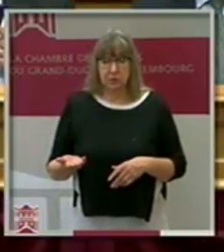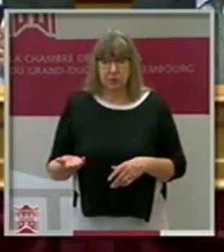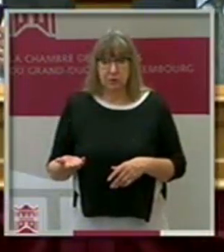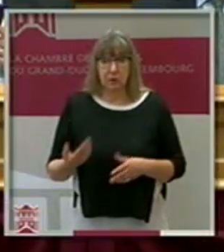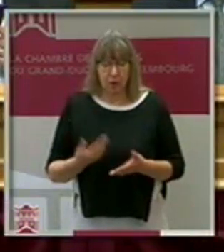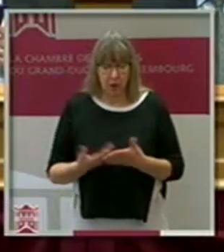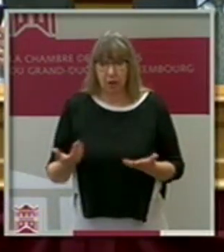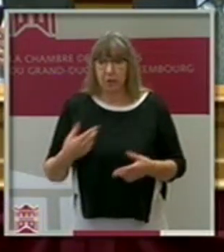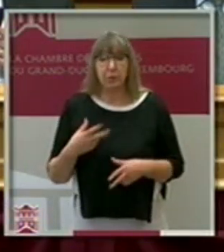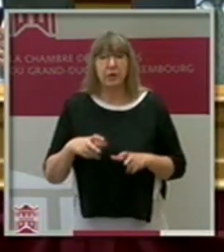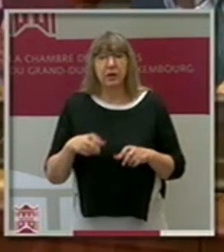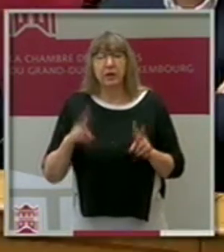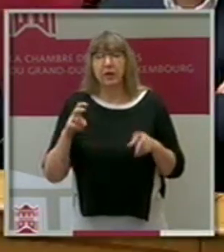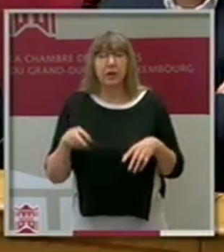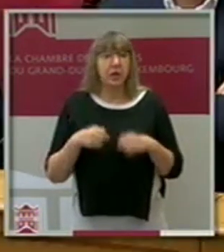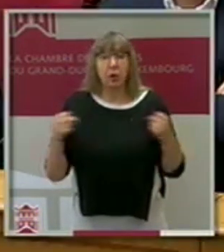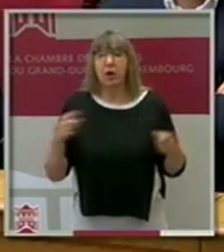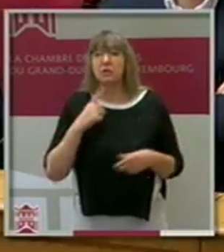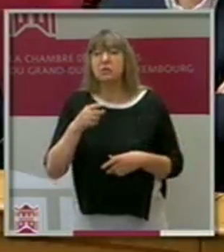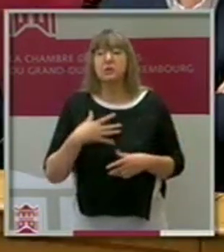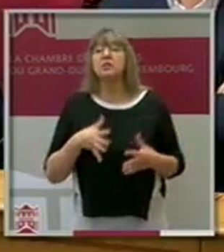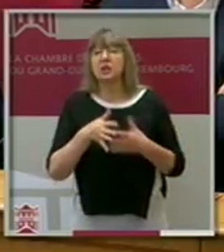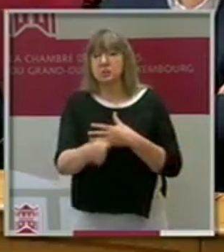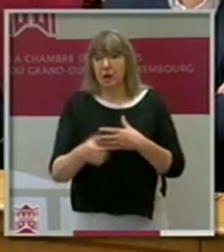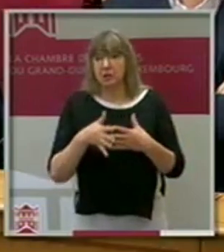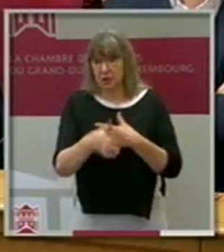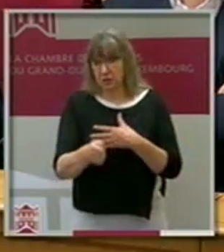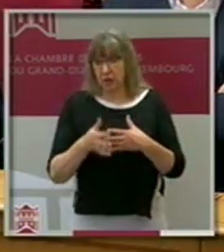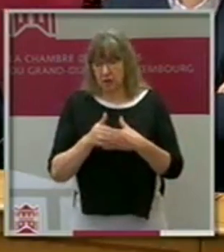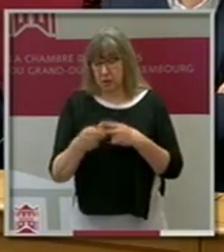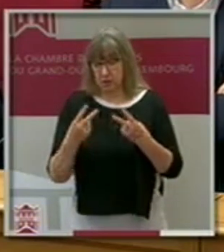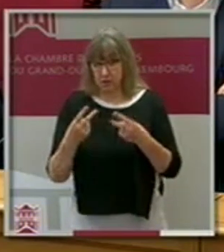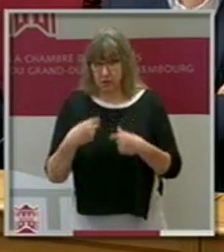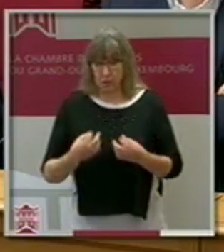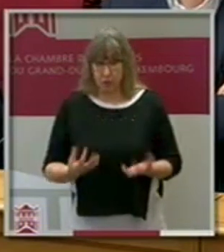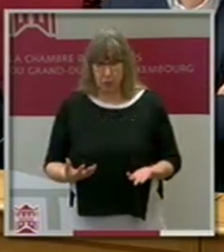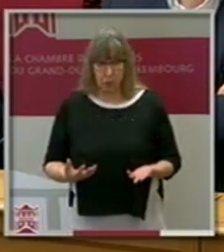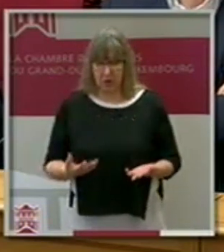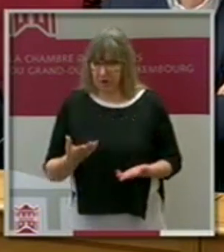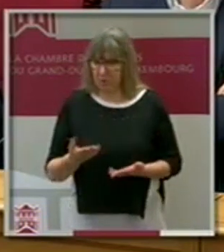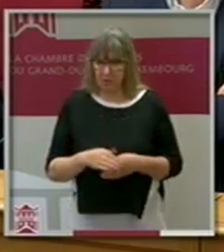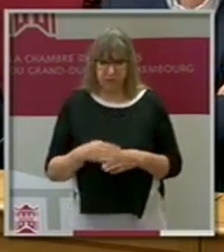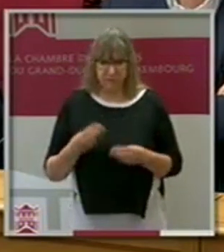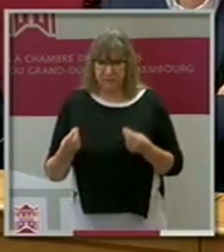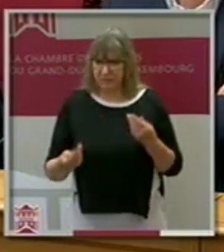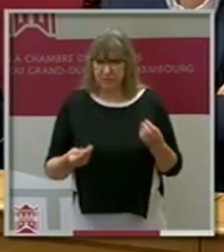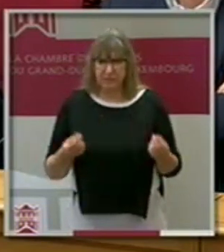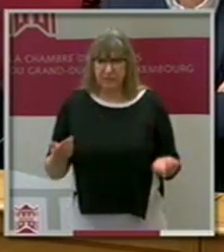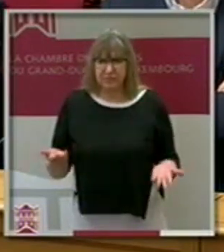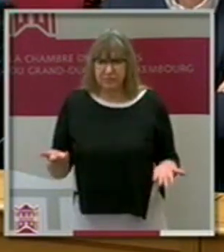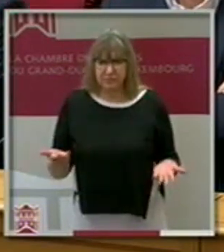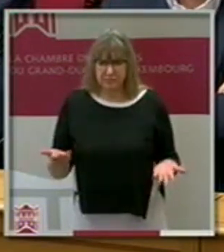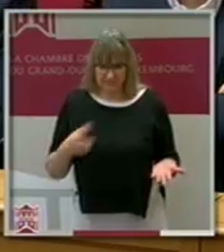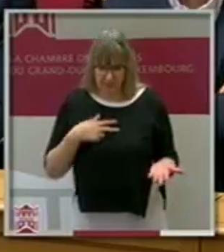flotter Satz. Und heute verstehen wir, wie der Satz gemeint war. Sie haben Fenster abgemäht und sie haben Transparenz rausgehängt.